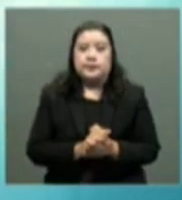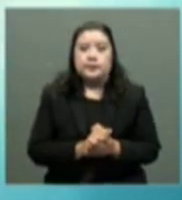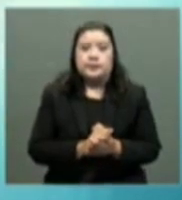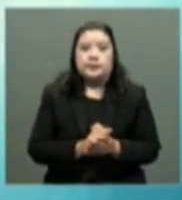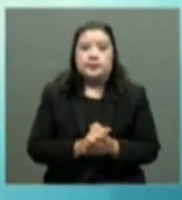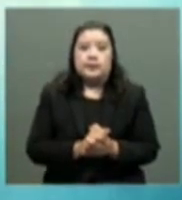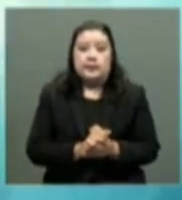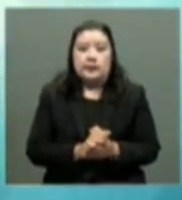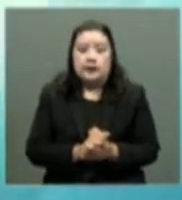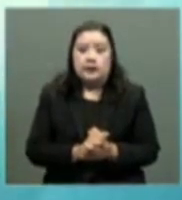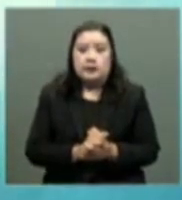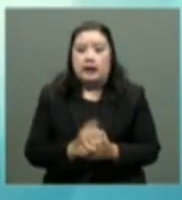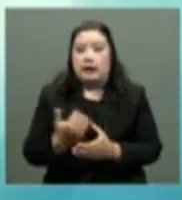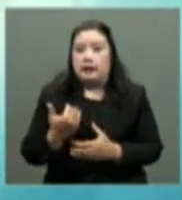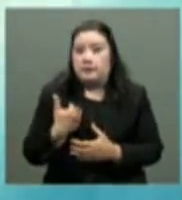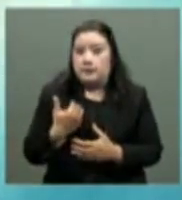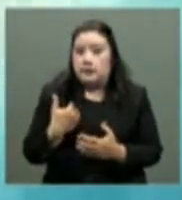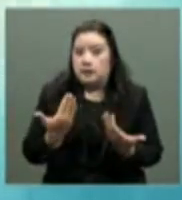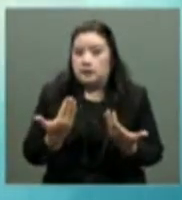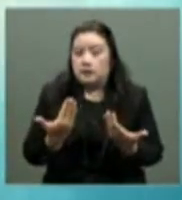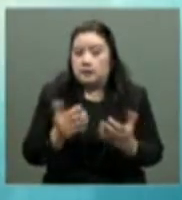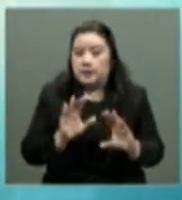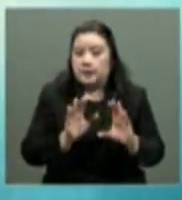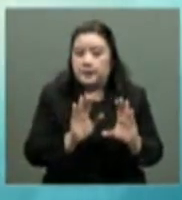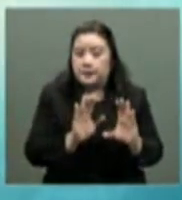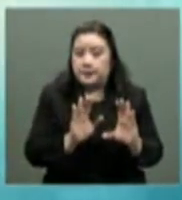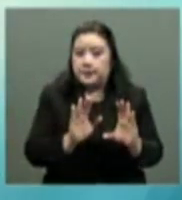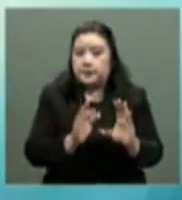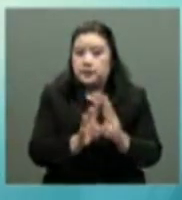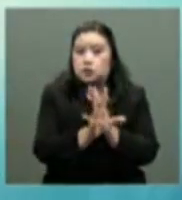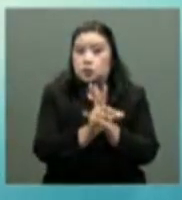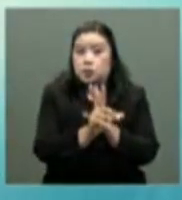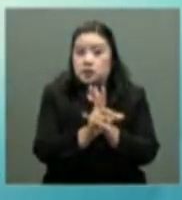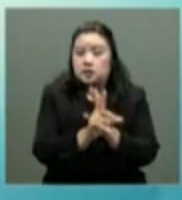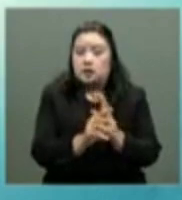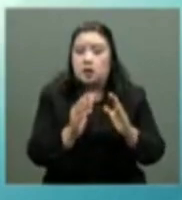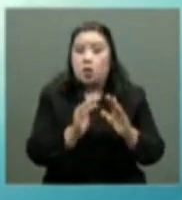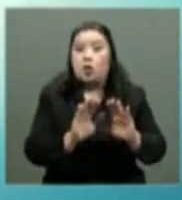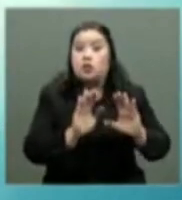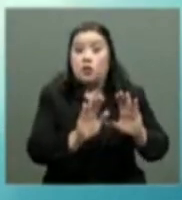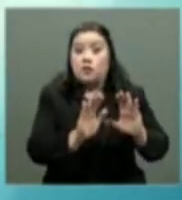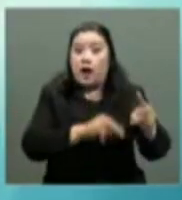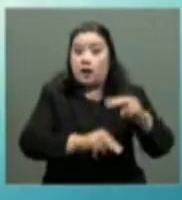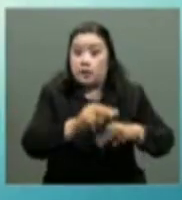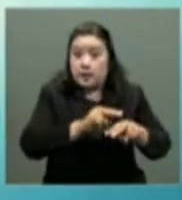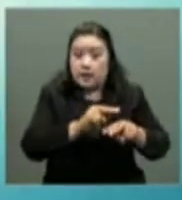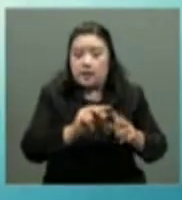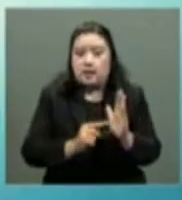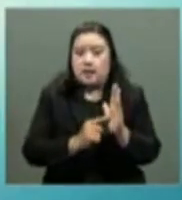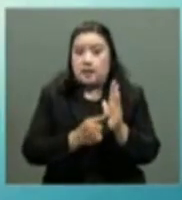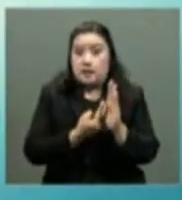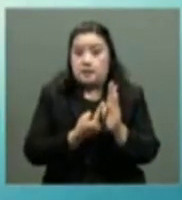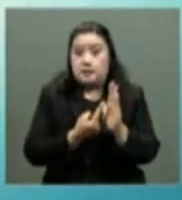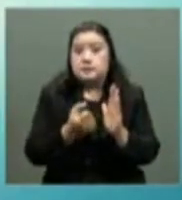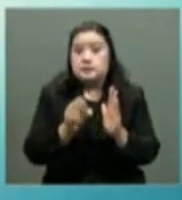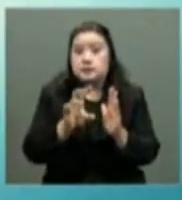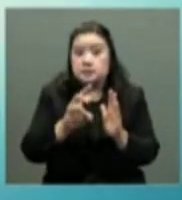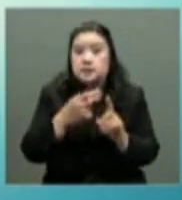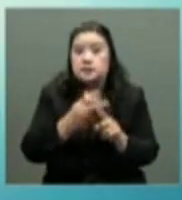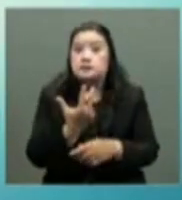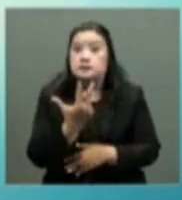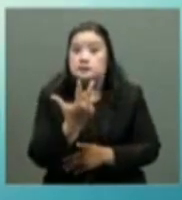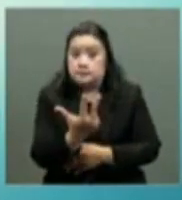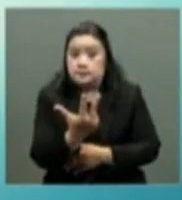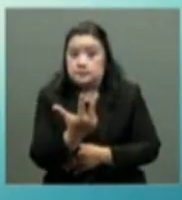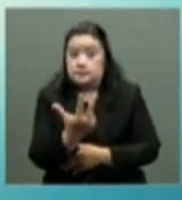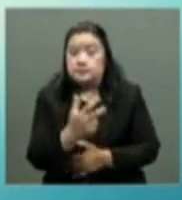ช่วงเวลาแรกก็คือระยะผู้ป่วยนำเข้านะครับตั้งแต่17มีนาคมน